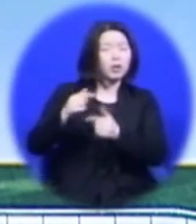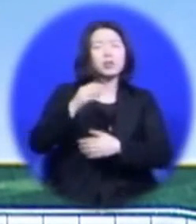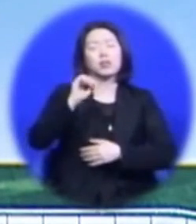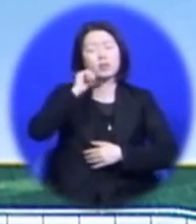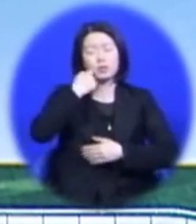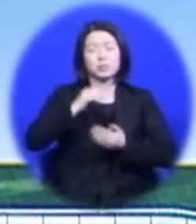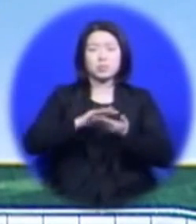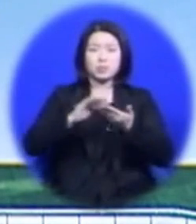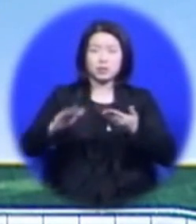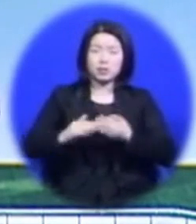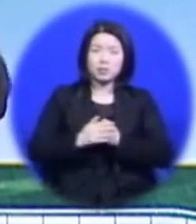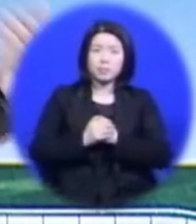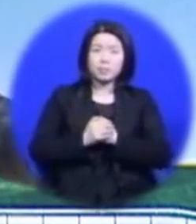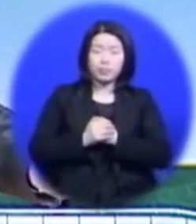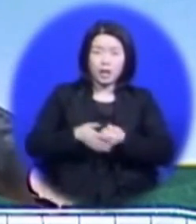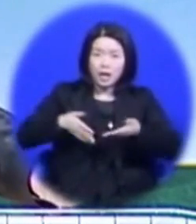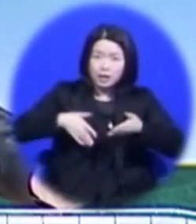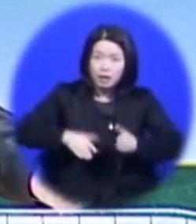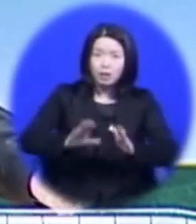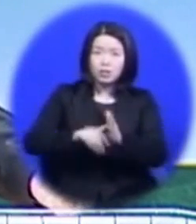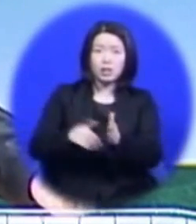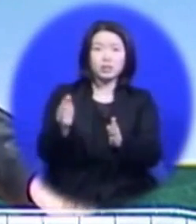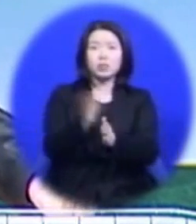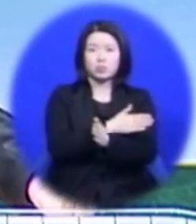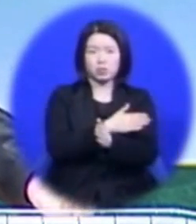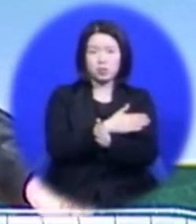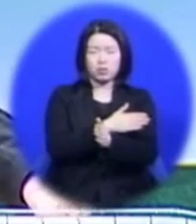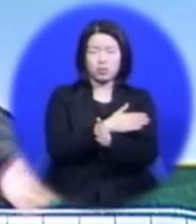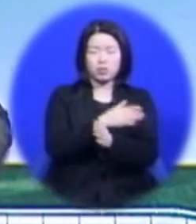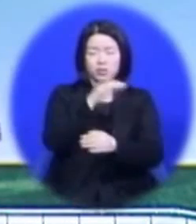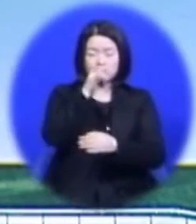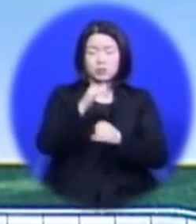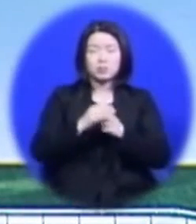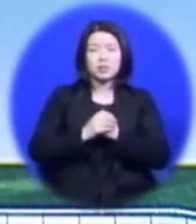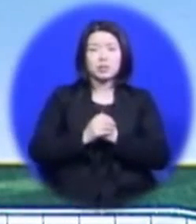없습니다. 태어나자마자 그렇습니다.